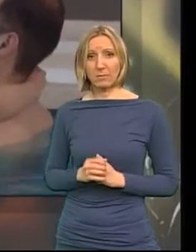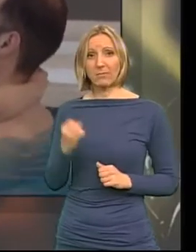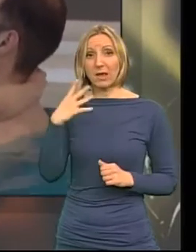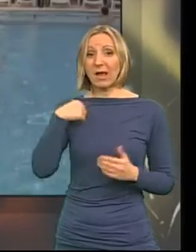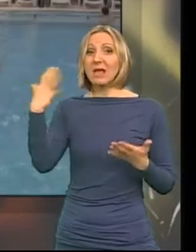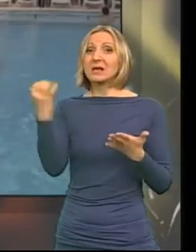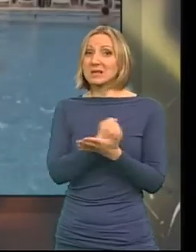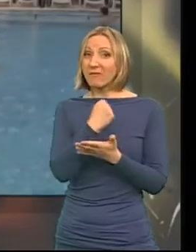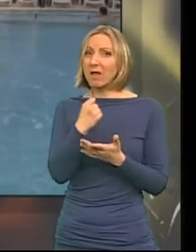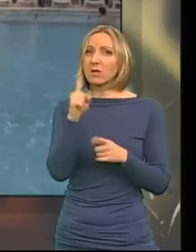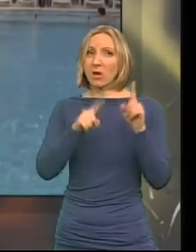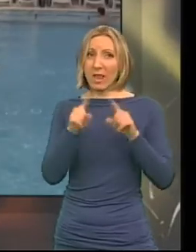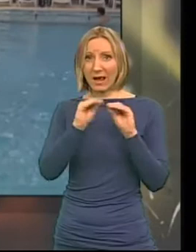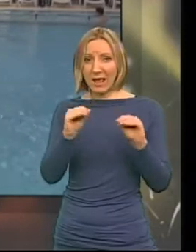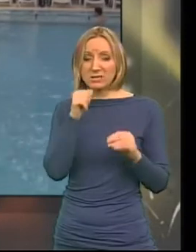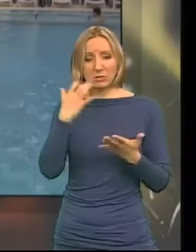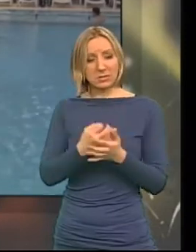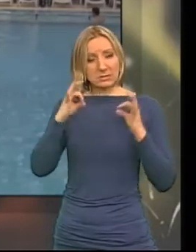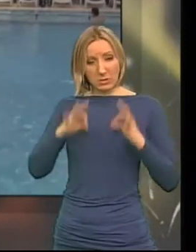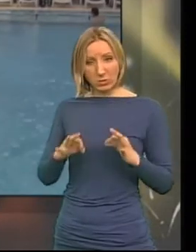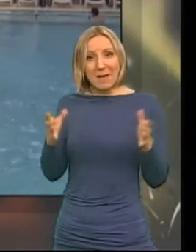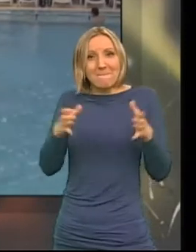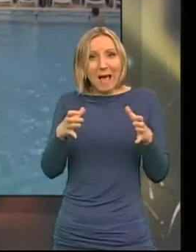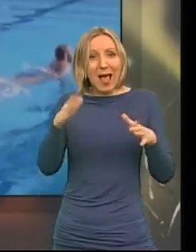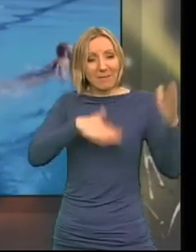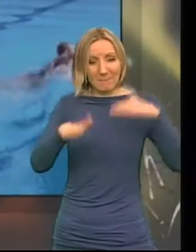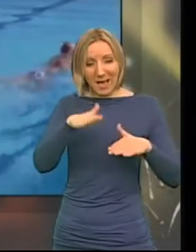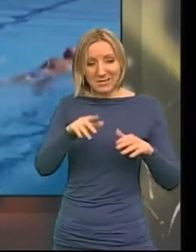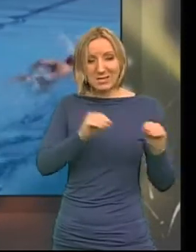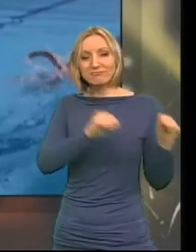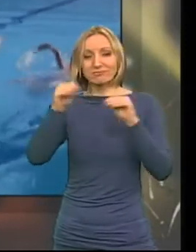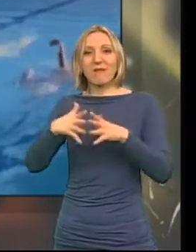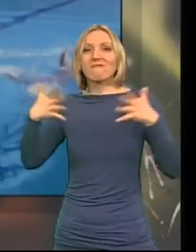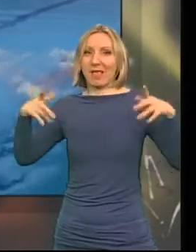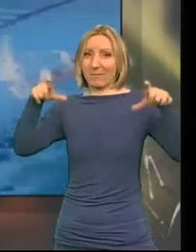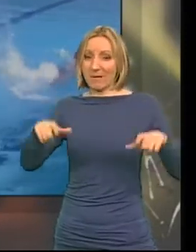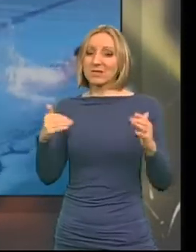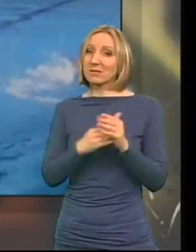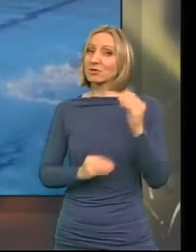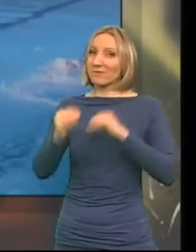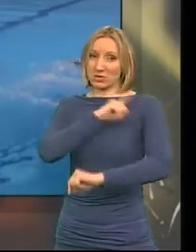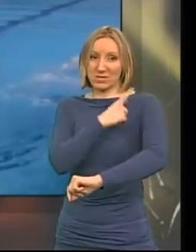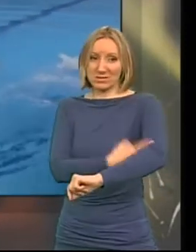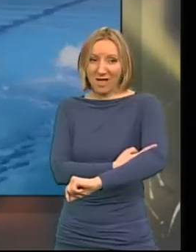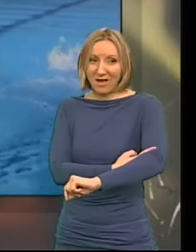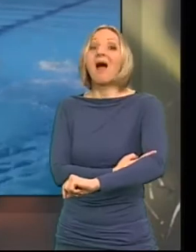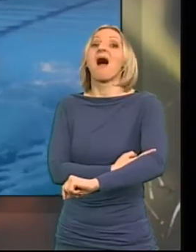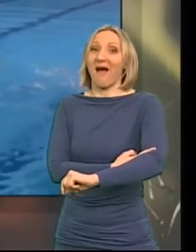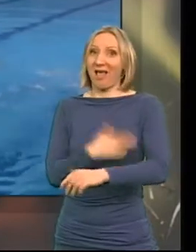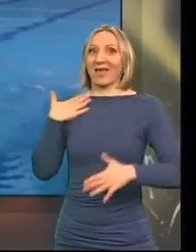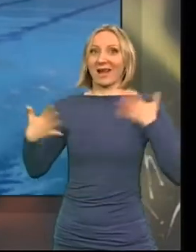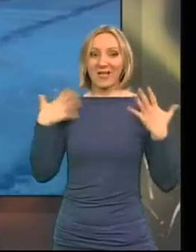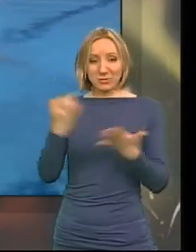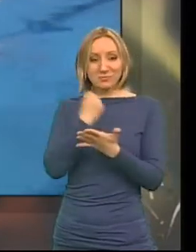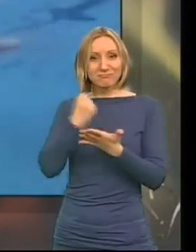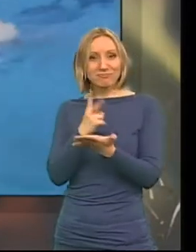steknu sigurnost, iz ovog malog bazena preći će u veći. Tamo će im trebati više snage, ali radost osvajanja plavog prostranstva veće je